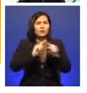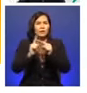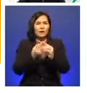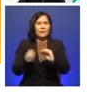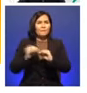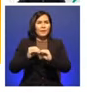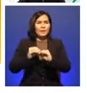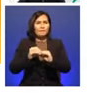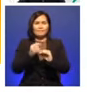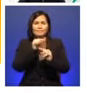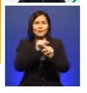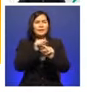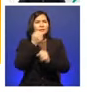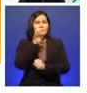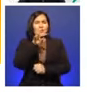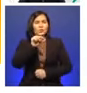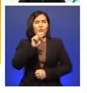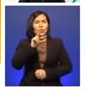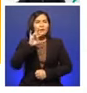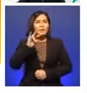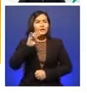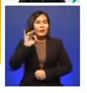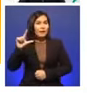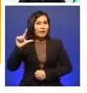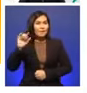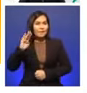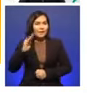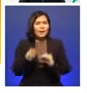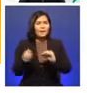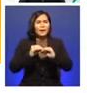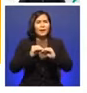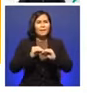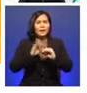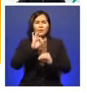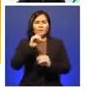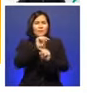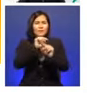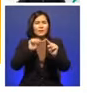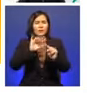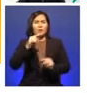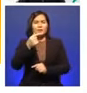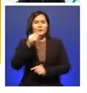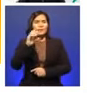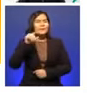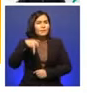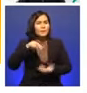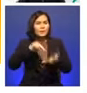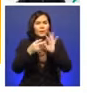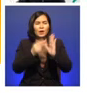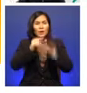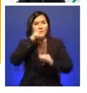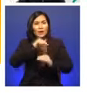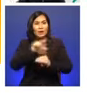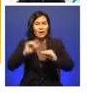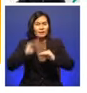ะ 14.27 ล้านล้านบาทพุ่งสูงถึง 90% ของ GDP นะครับคนไทยนับล้านคนก็ตกอยู่ในภาวะว่างงานนะครับ